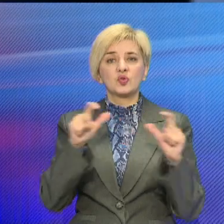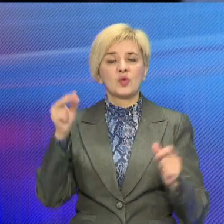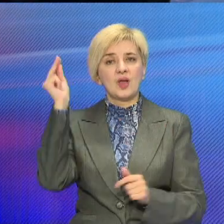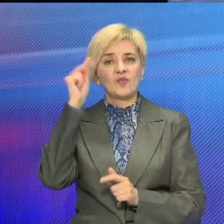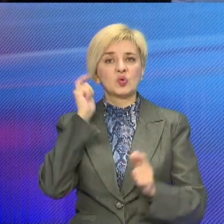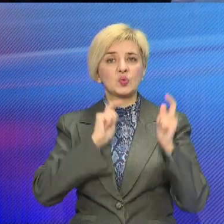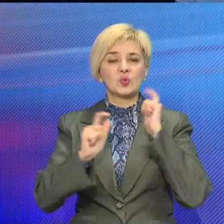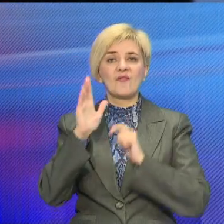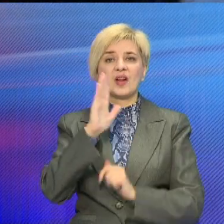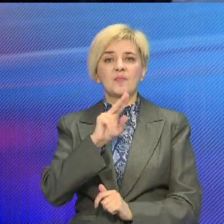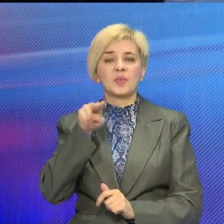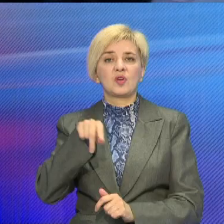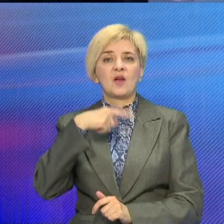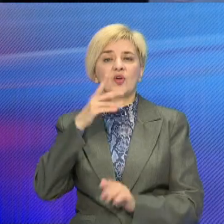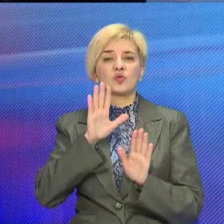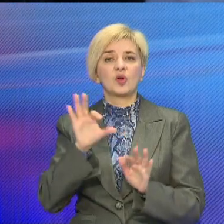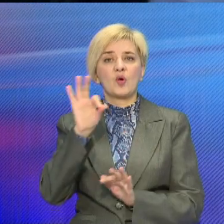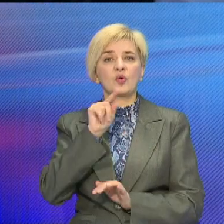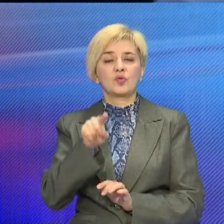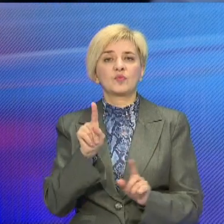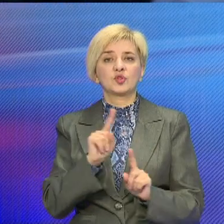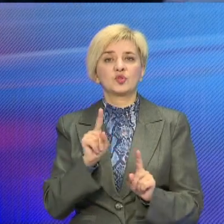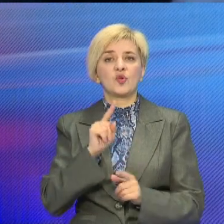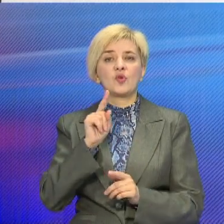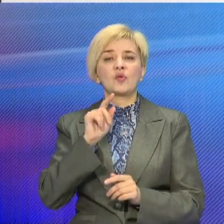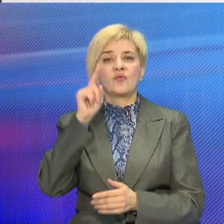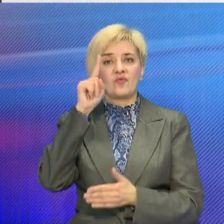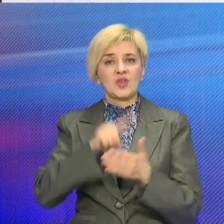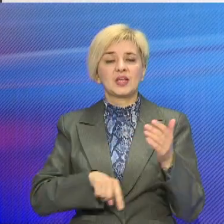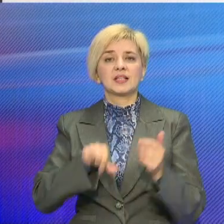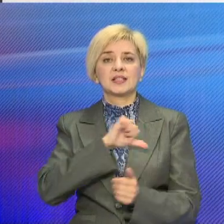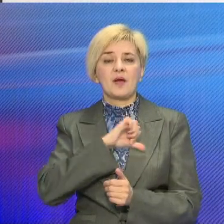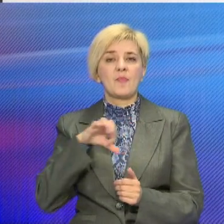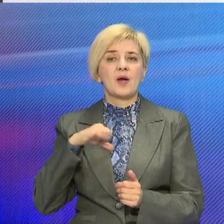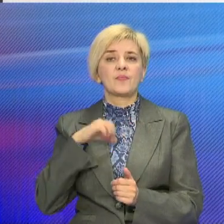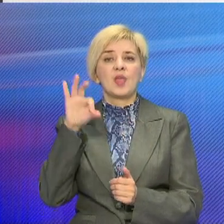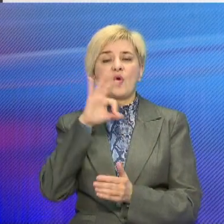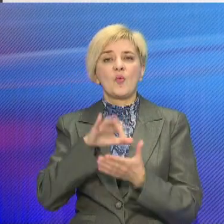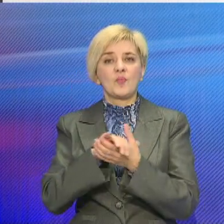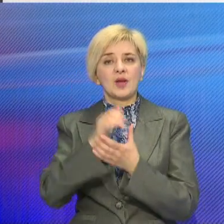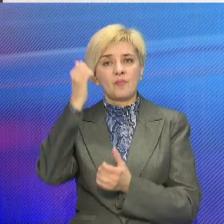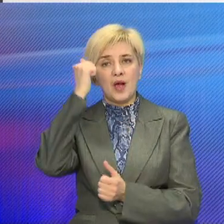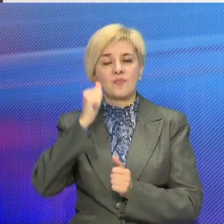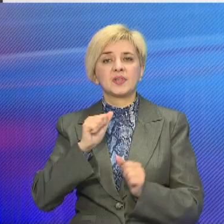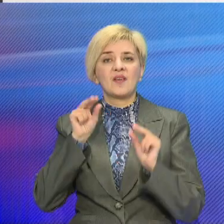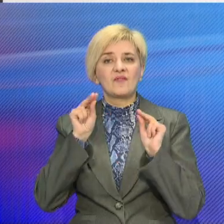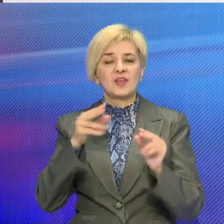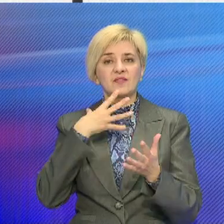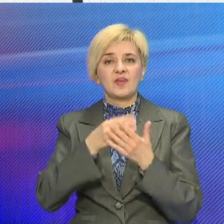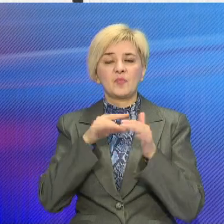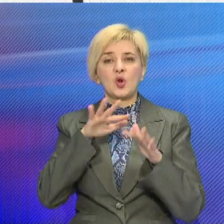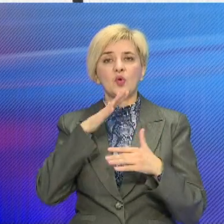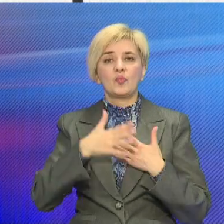студентам Валентина Петровна говорит только про то, у что широ верит сама. Об миры, памяти, отданности своей справе, любви до